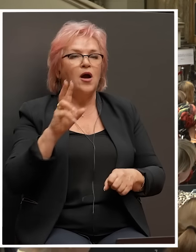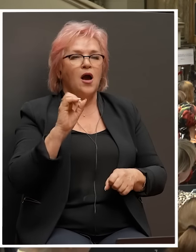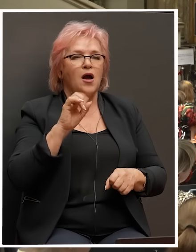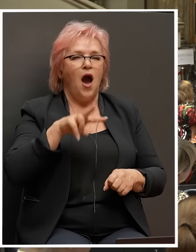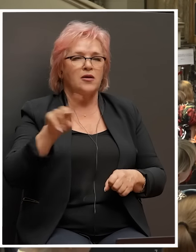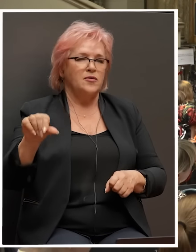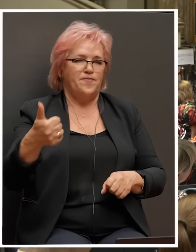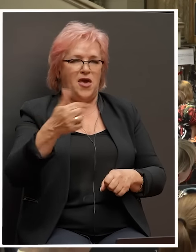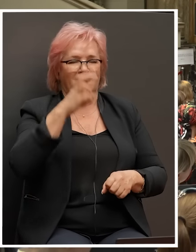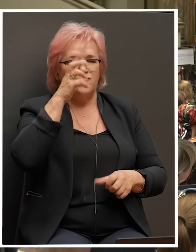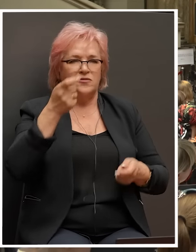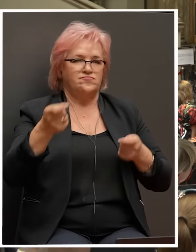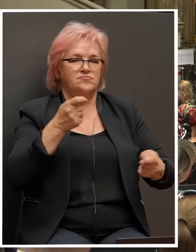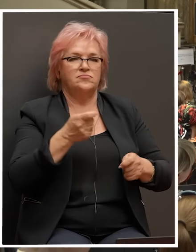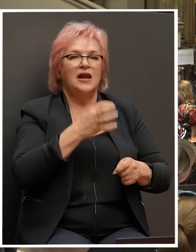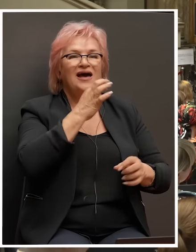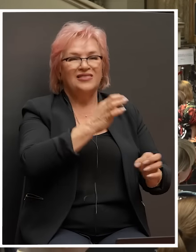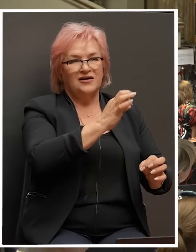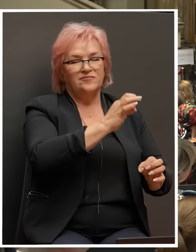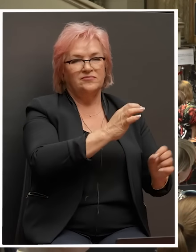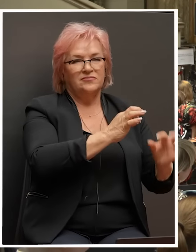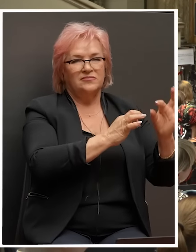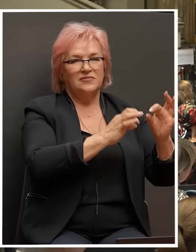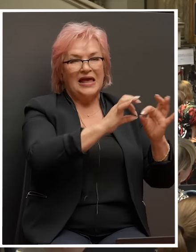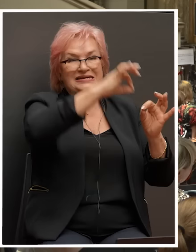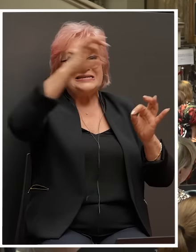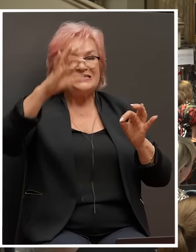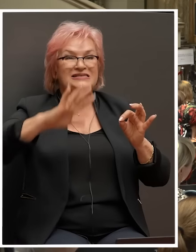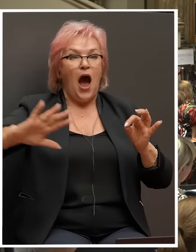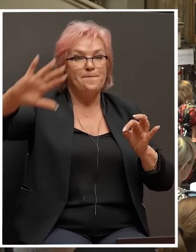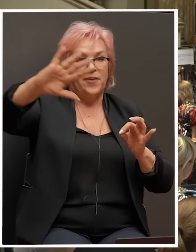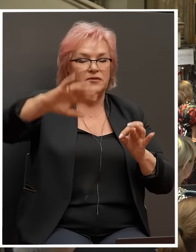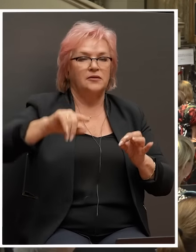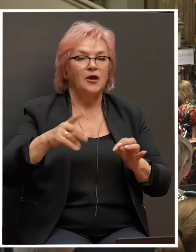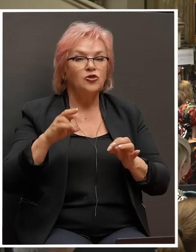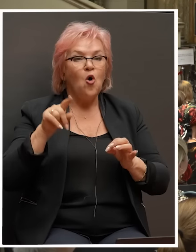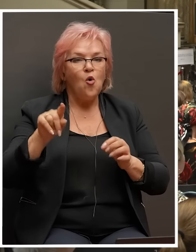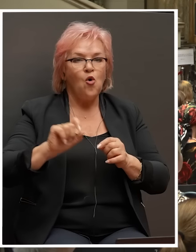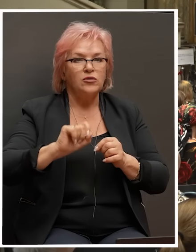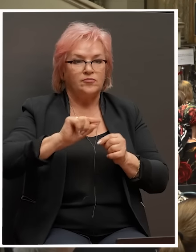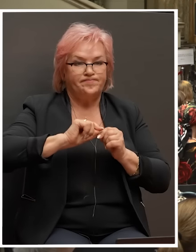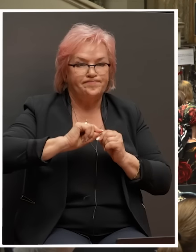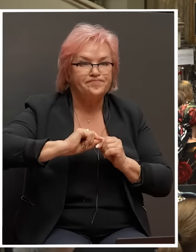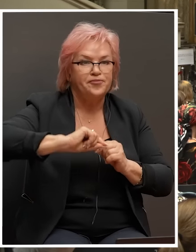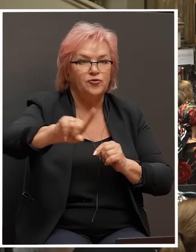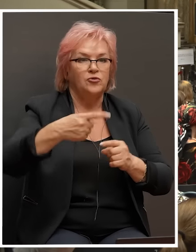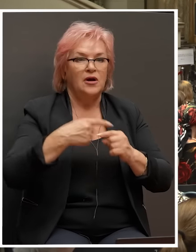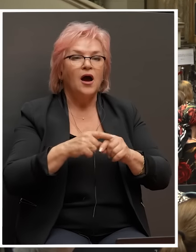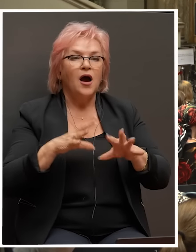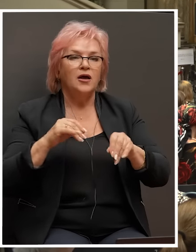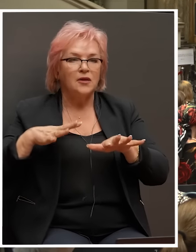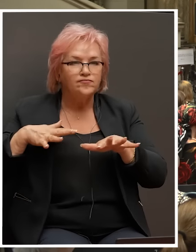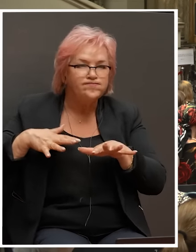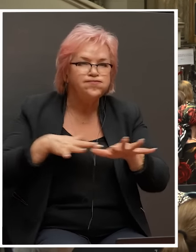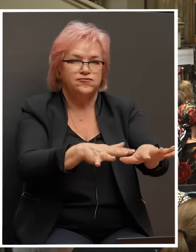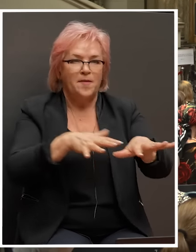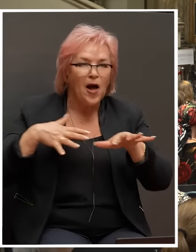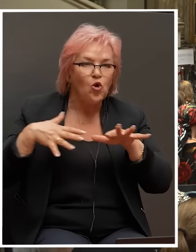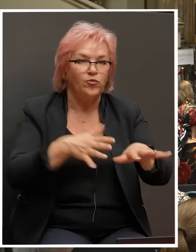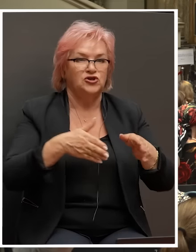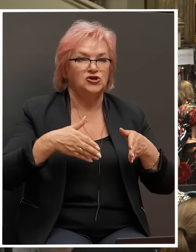императором Запада. Но, тем не менее, Карл неожиданно породил вот этот самый феномен, паломнический путь. Камино